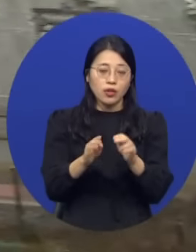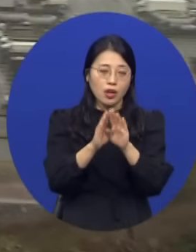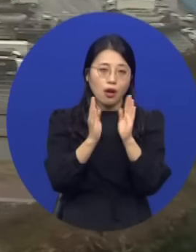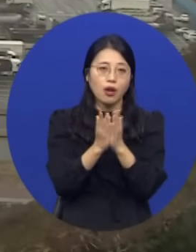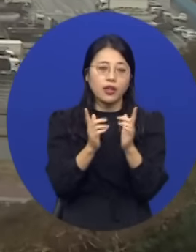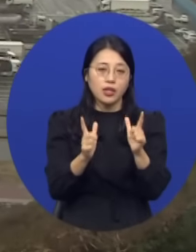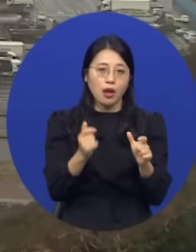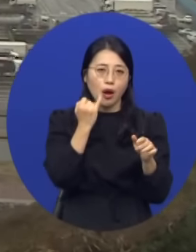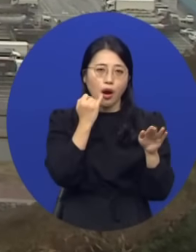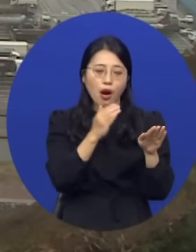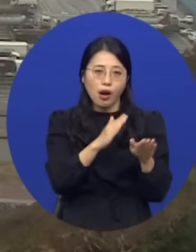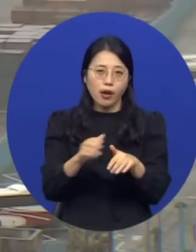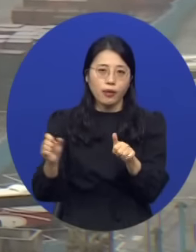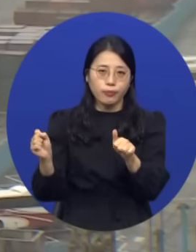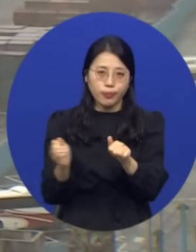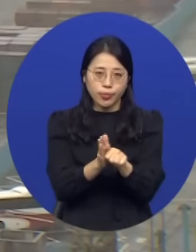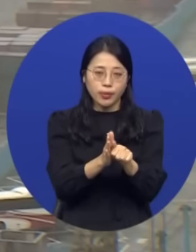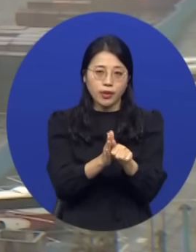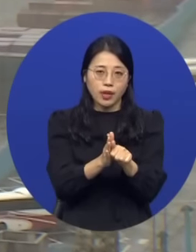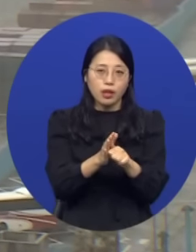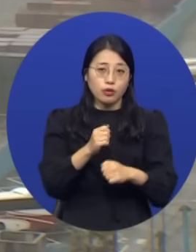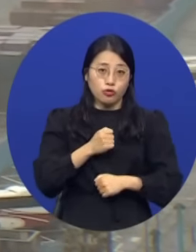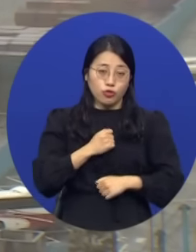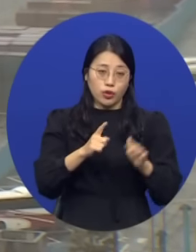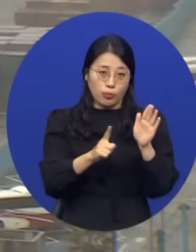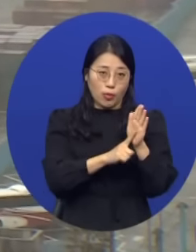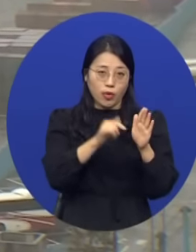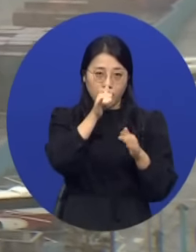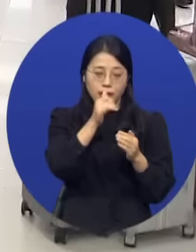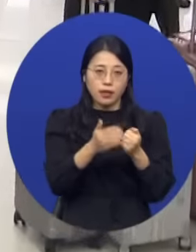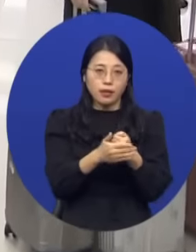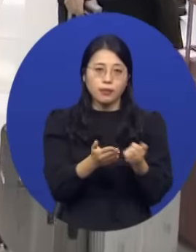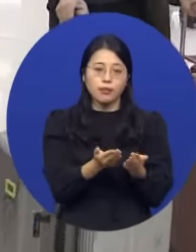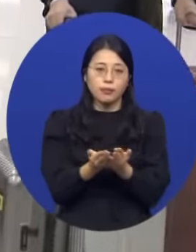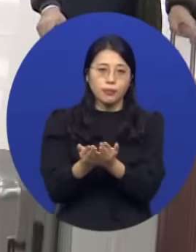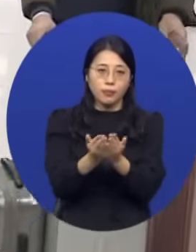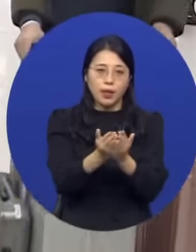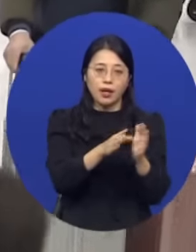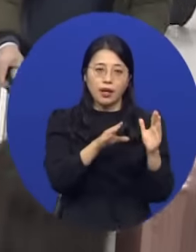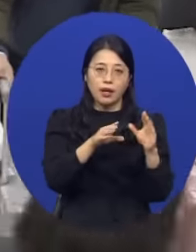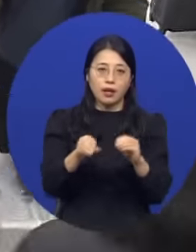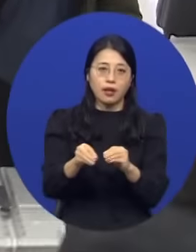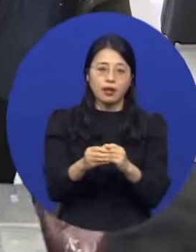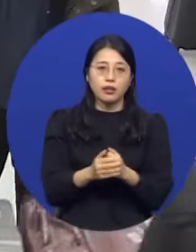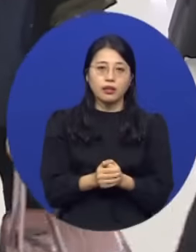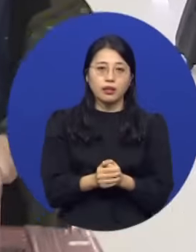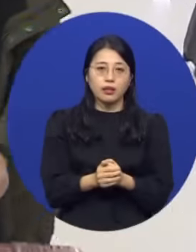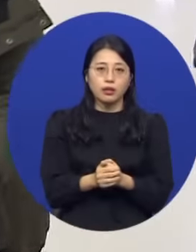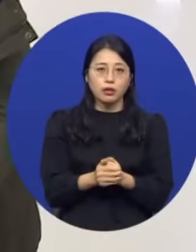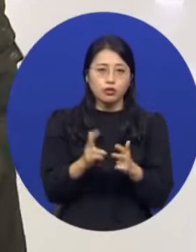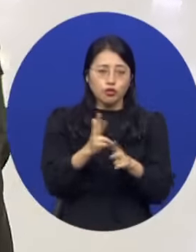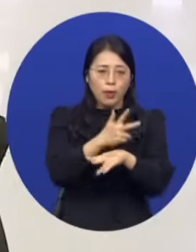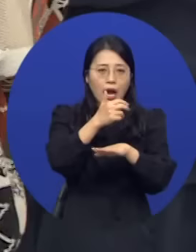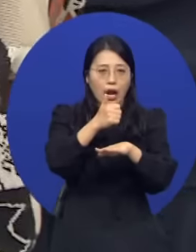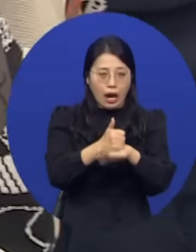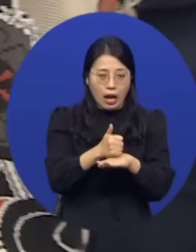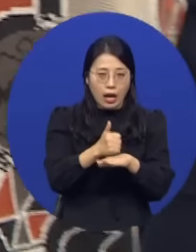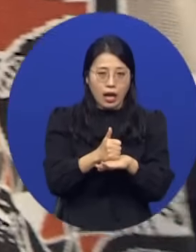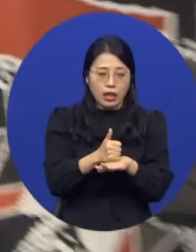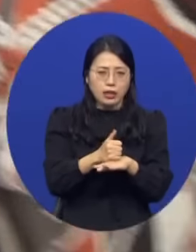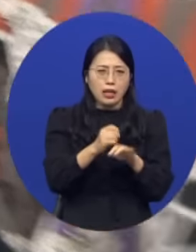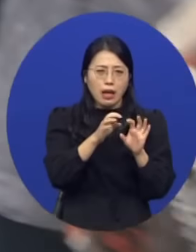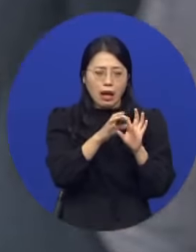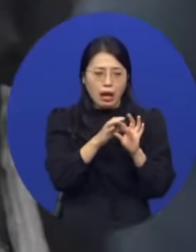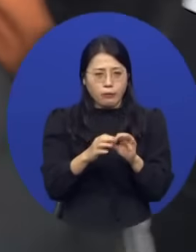풍랑특보가 내려지면서 여객선 운항도 전면 중단됐습니다. 주말까지 제주에 꼼짝없이 묵히게 된